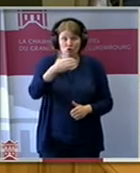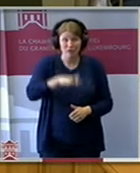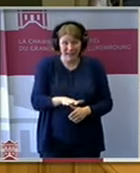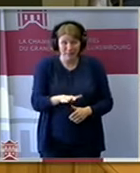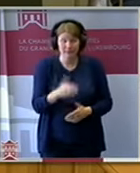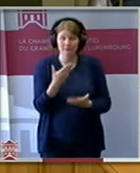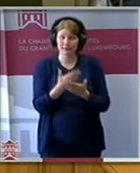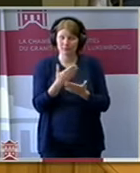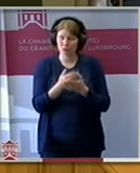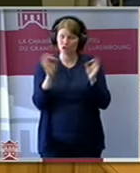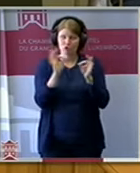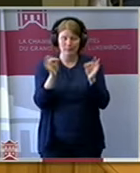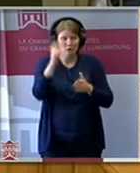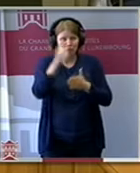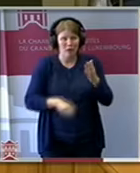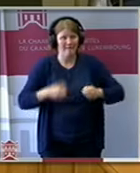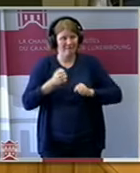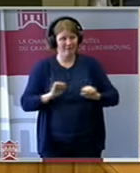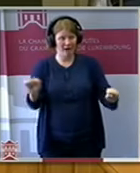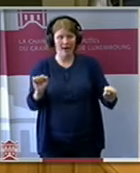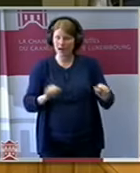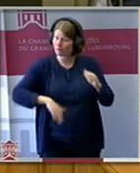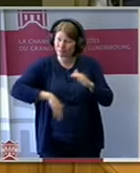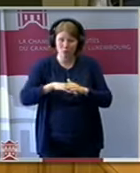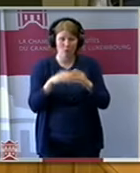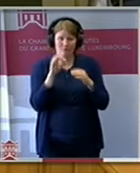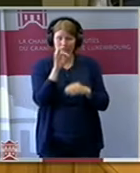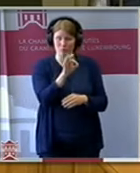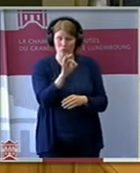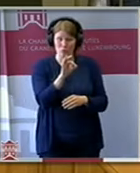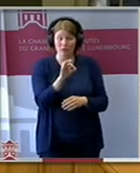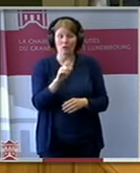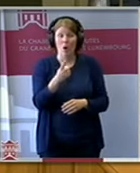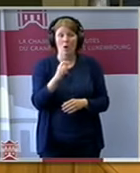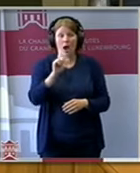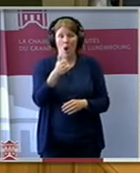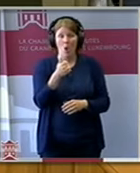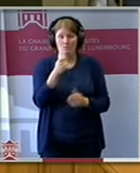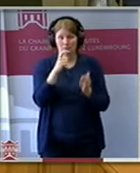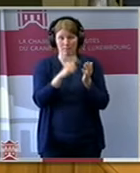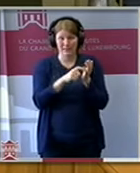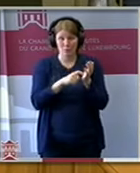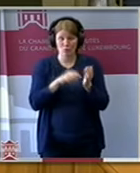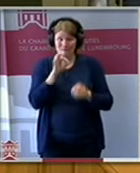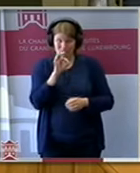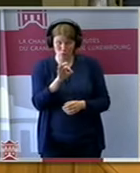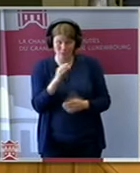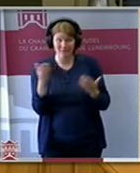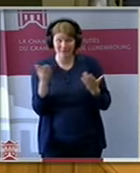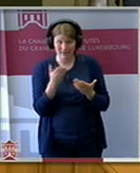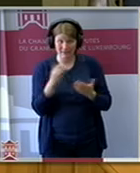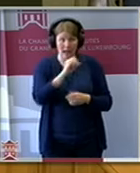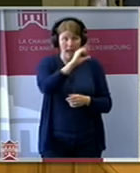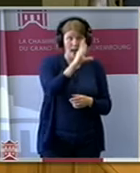einer totalen Straffreiheit Freiheit profitieren. Und eine von den Hauptursachen besteht ja daran, dass die Länder, sie wird in Afrika